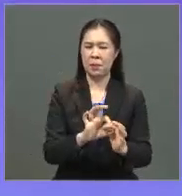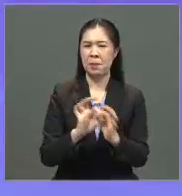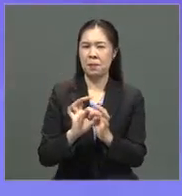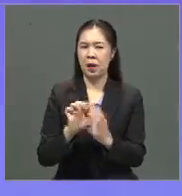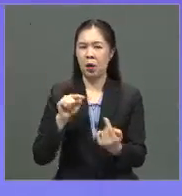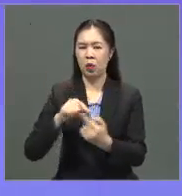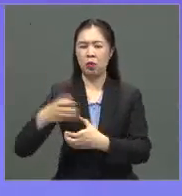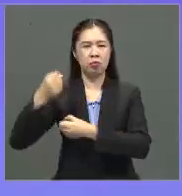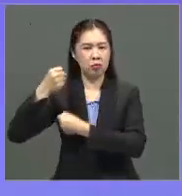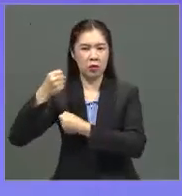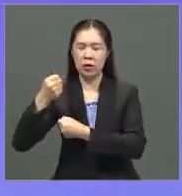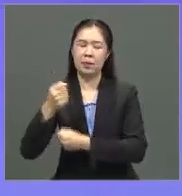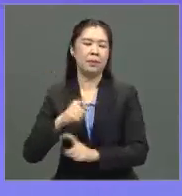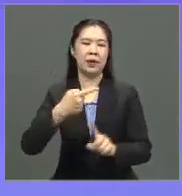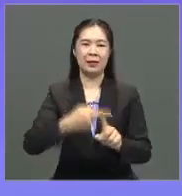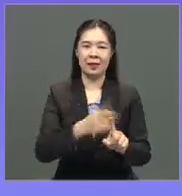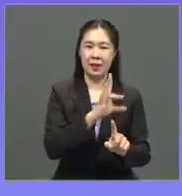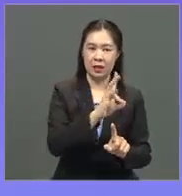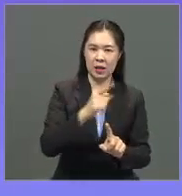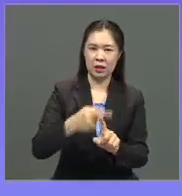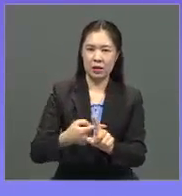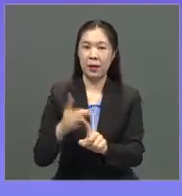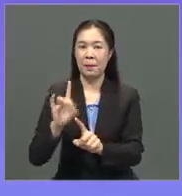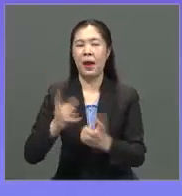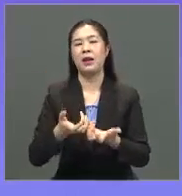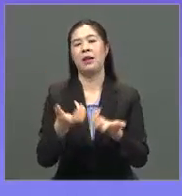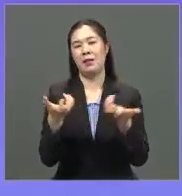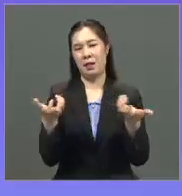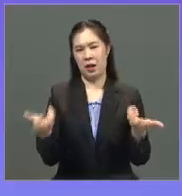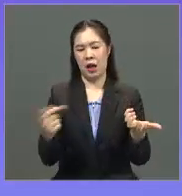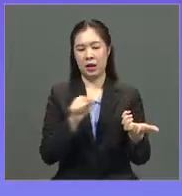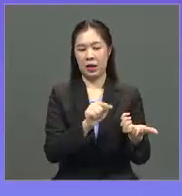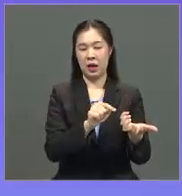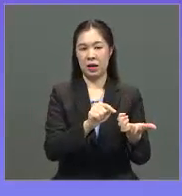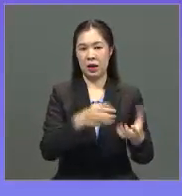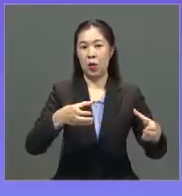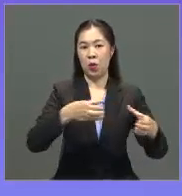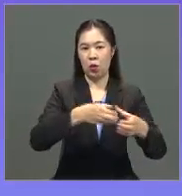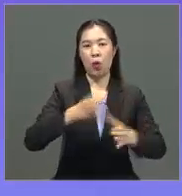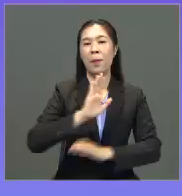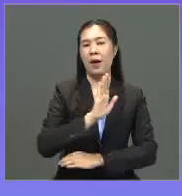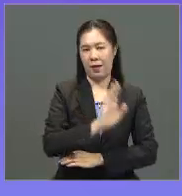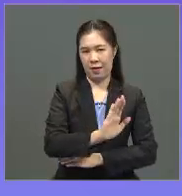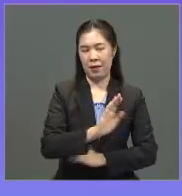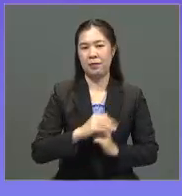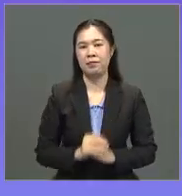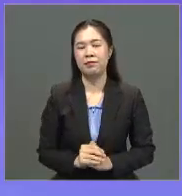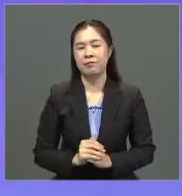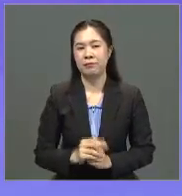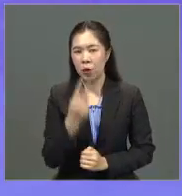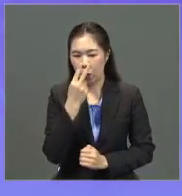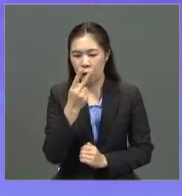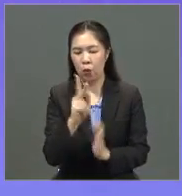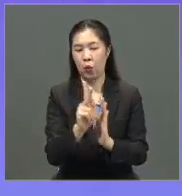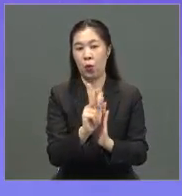ไปเกี่ยวข้องกับเรื่องของการชุมนุมต้องแยกเดือนถ้าเกิดว่าเป็นเดือนกรกฎาคมอันนั้นยังมีการห้ามการชุมนุมการรวมกลุ่มอยู่ถ้าเกิดดูตัว